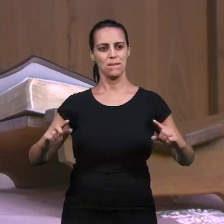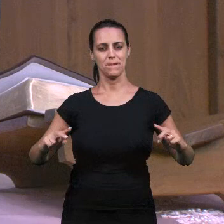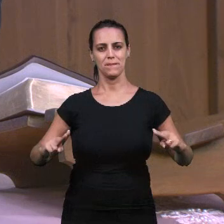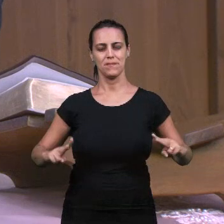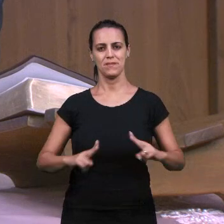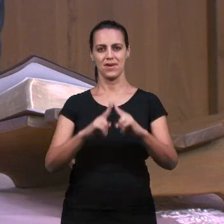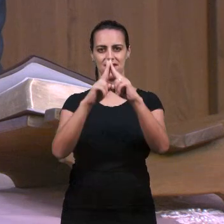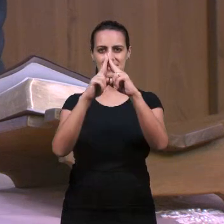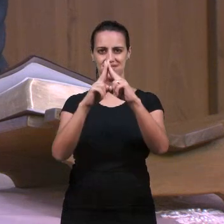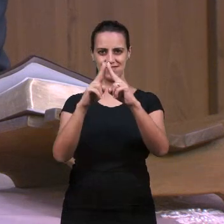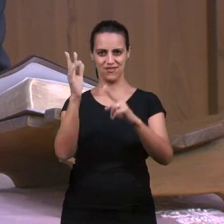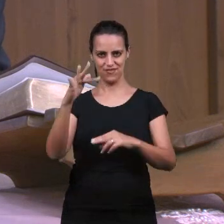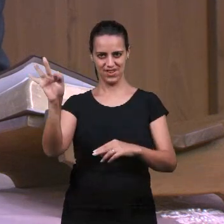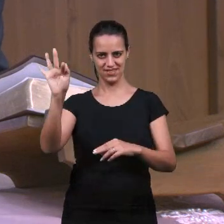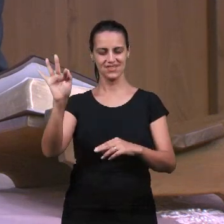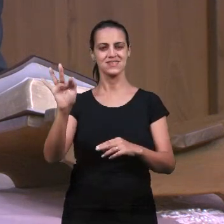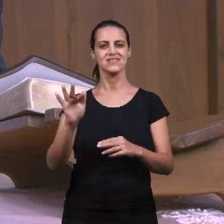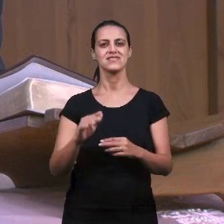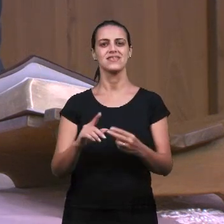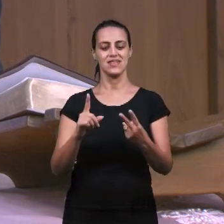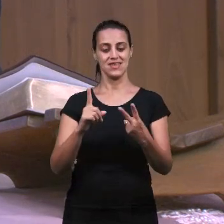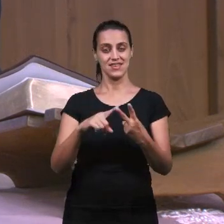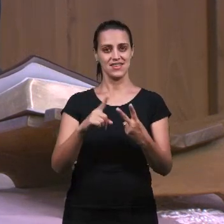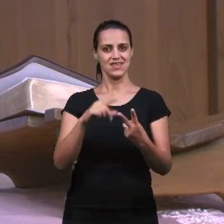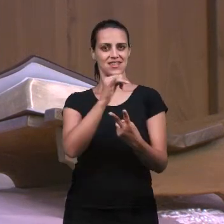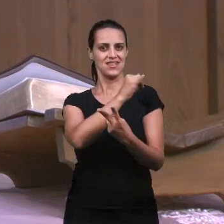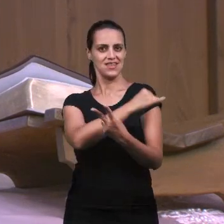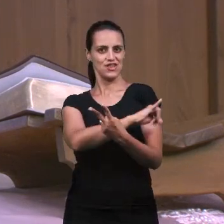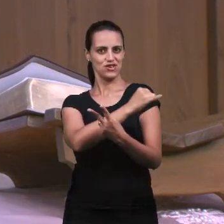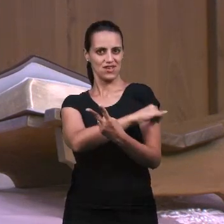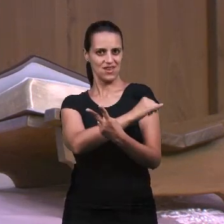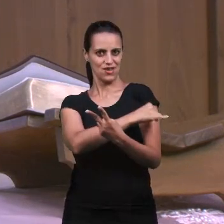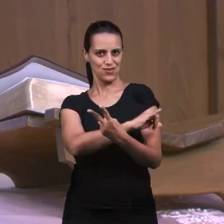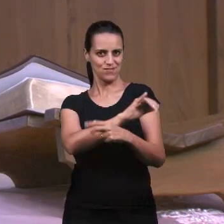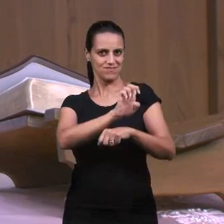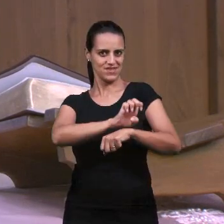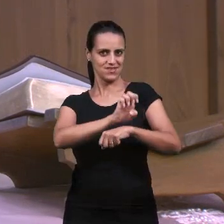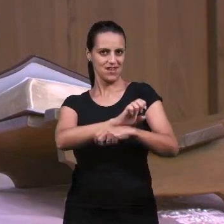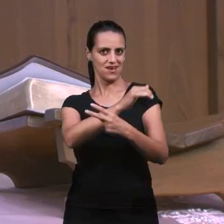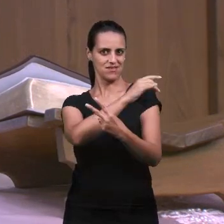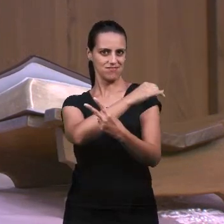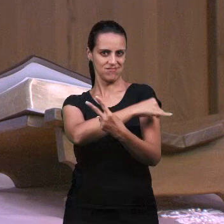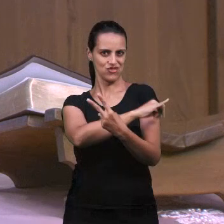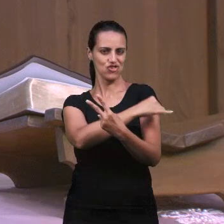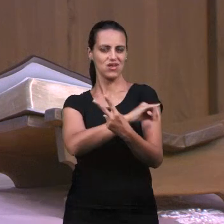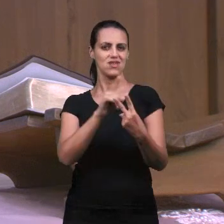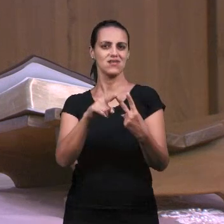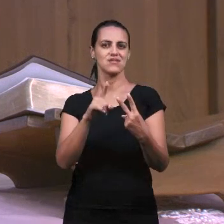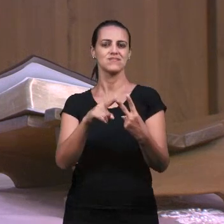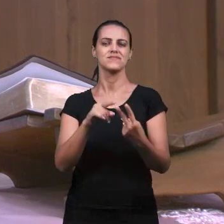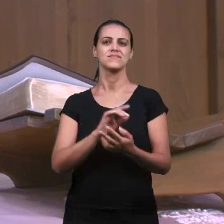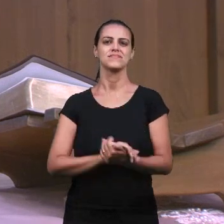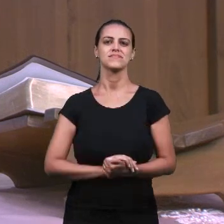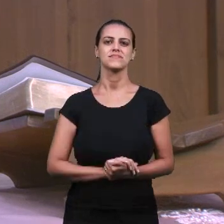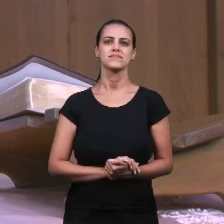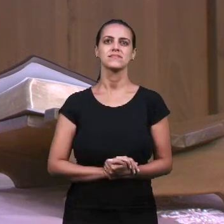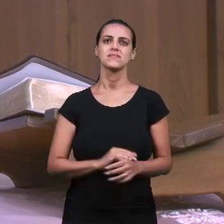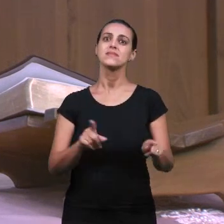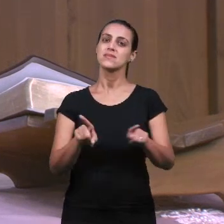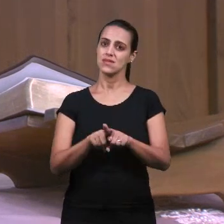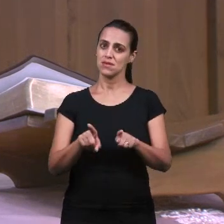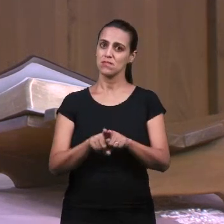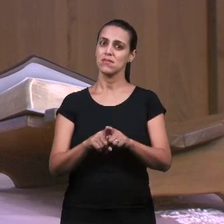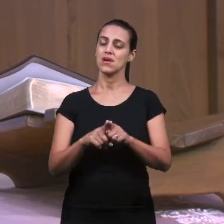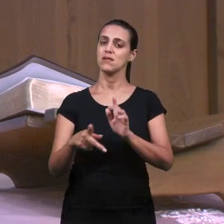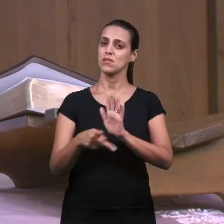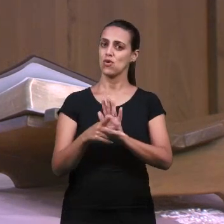en langue française. Et ensuite, nous passons à l'état de Rio de Janeiro, où nous allons voir la réponse de Benjamin, qui fait aussi partie du